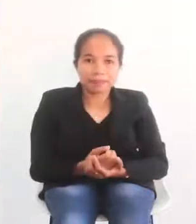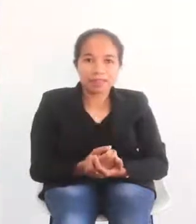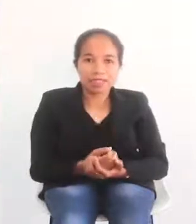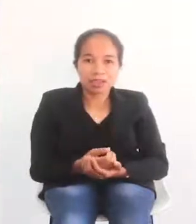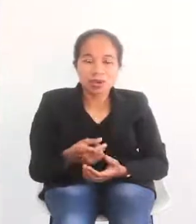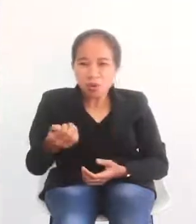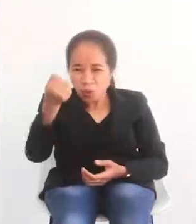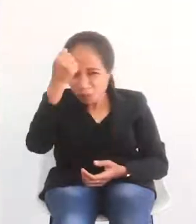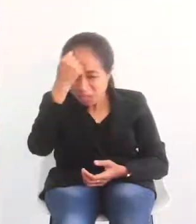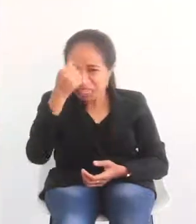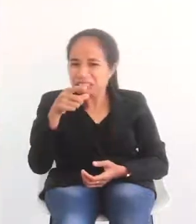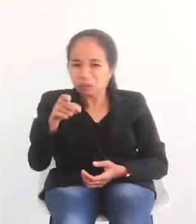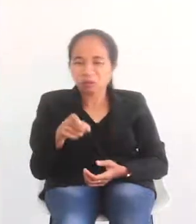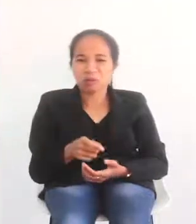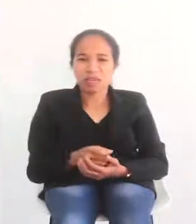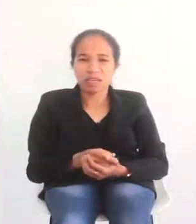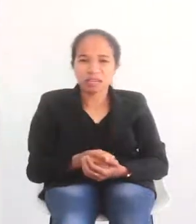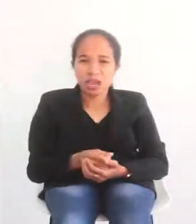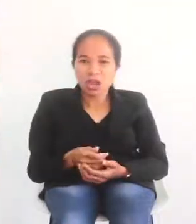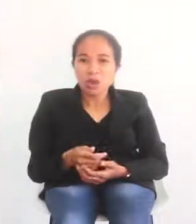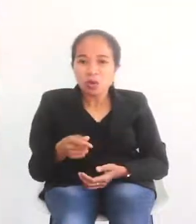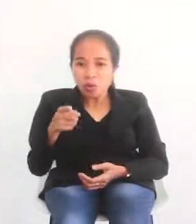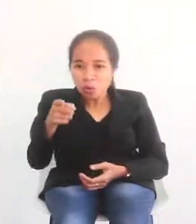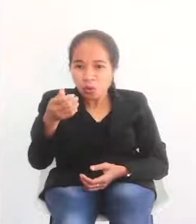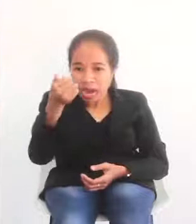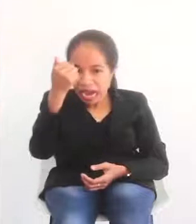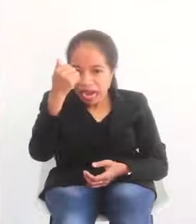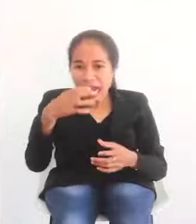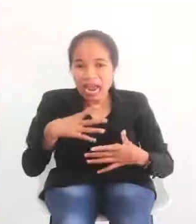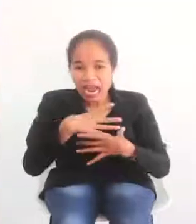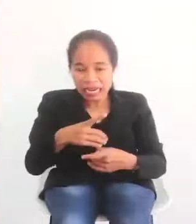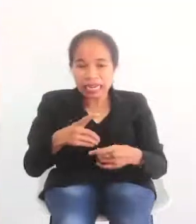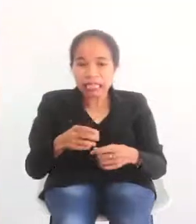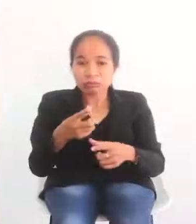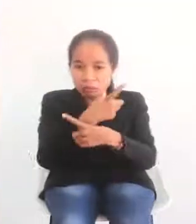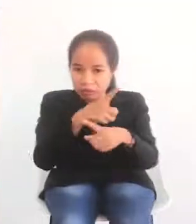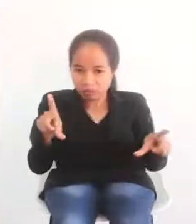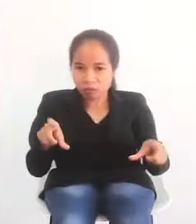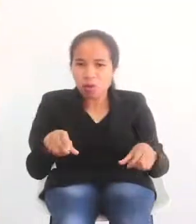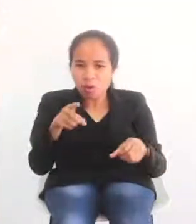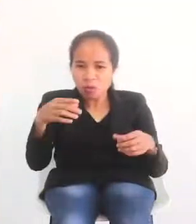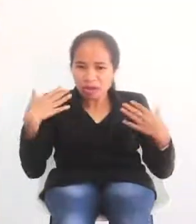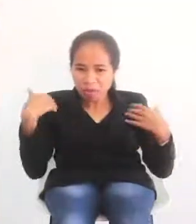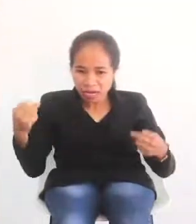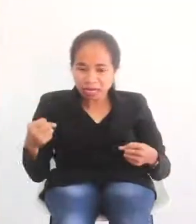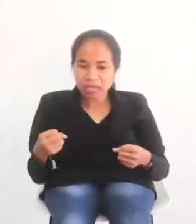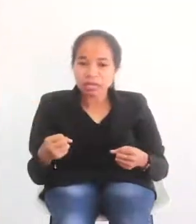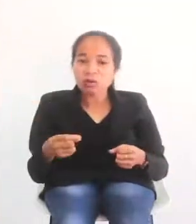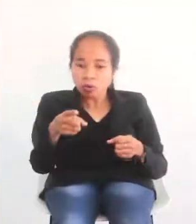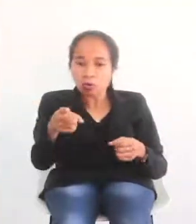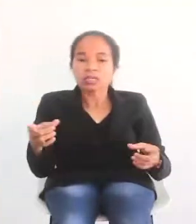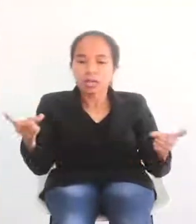Fehu kanesang one om hakarak ukunan. Omak brani karik ohin otuku hasoru